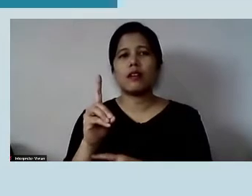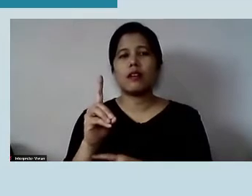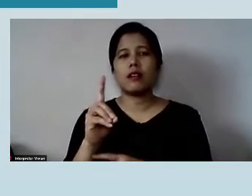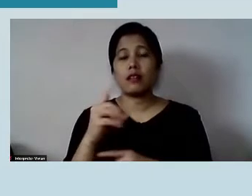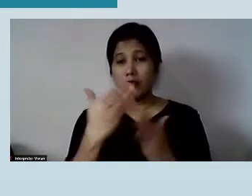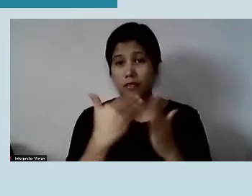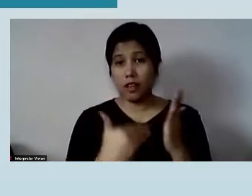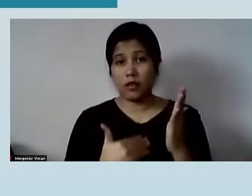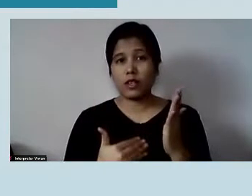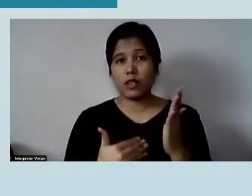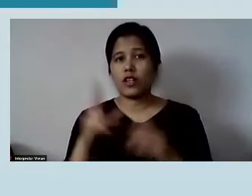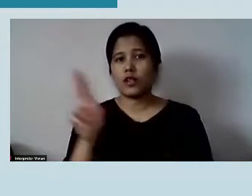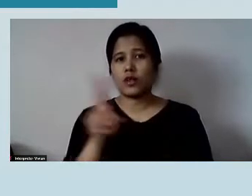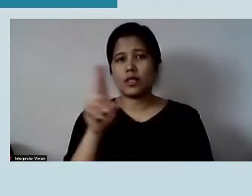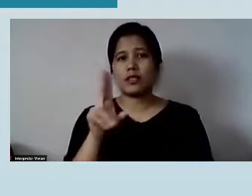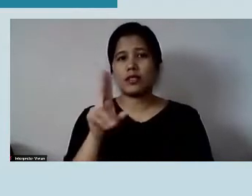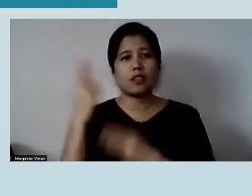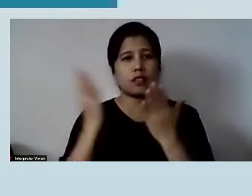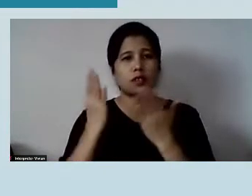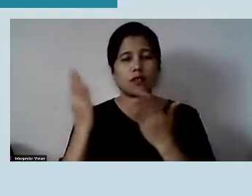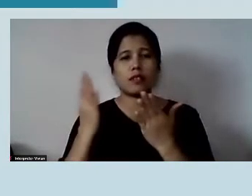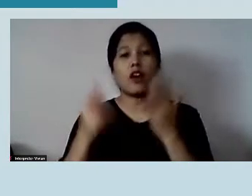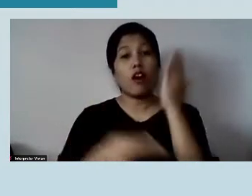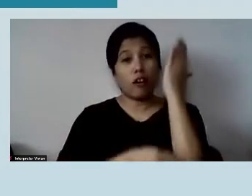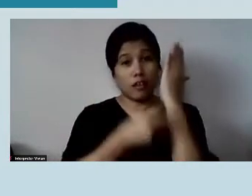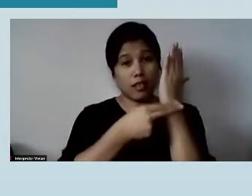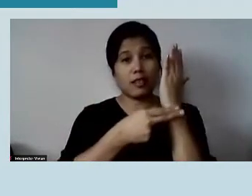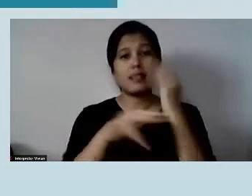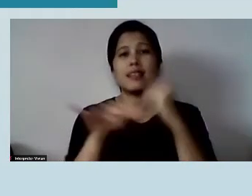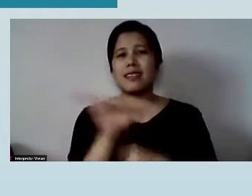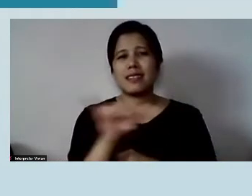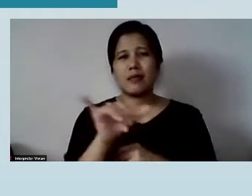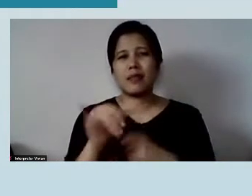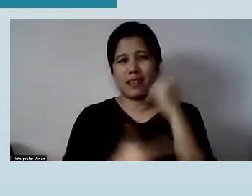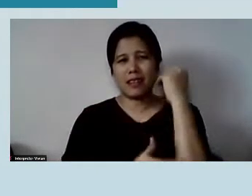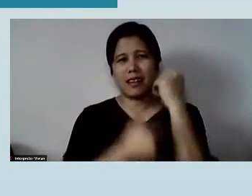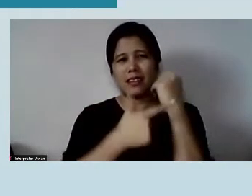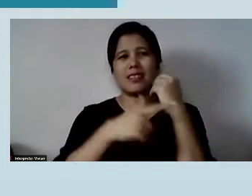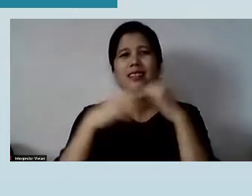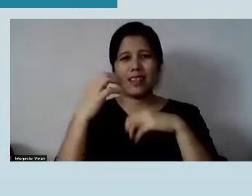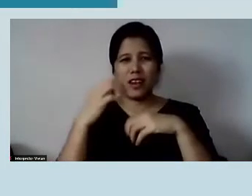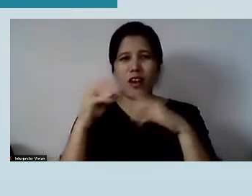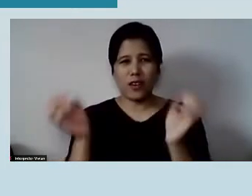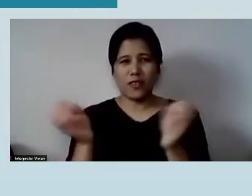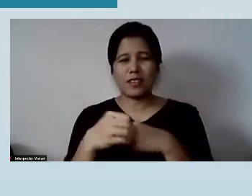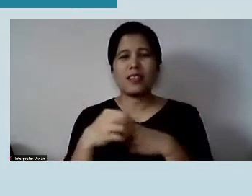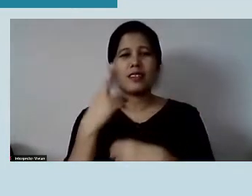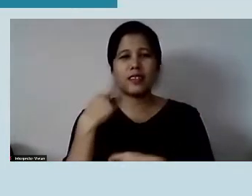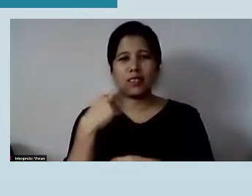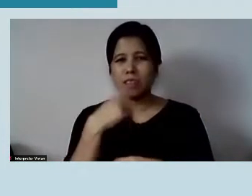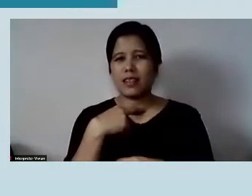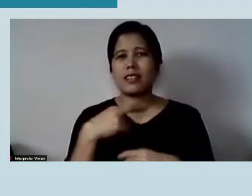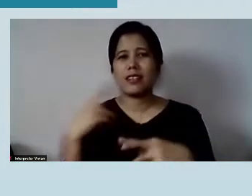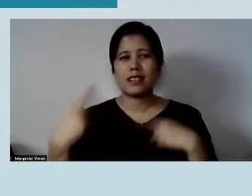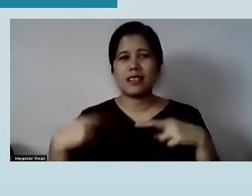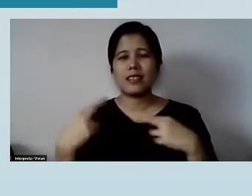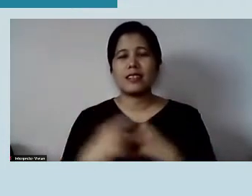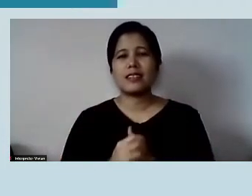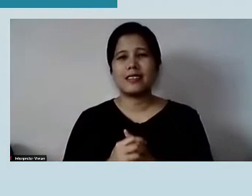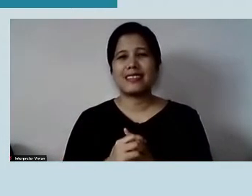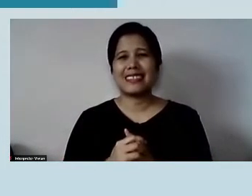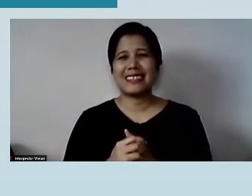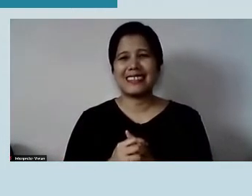yung utilization of services in hotels and similar lodging establishments. Kaya po, pag nagkanta kami ni na Ate